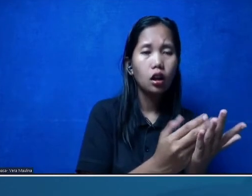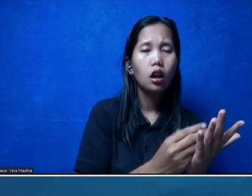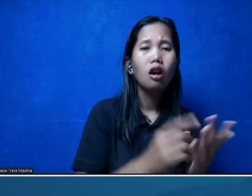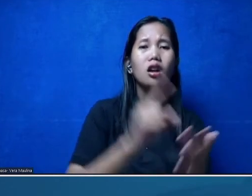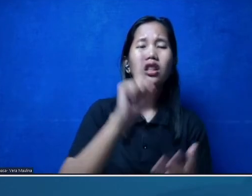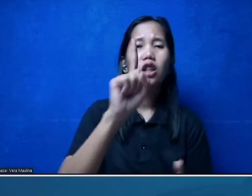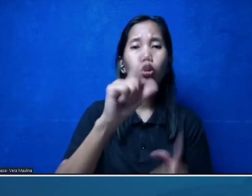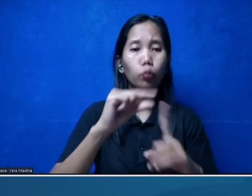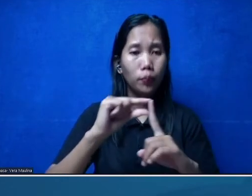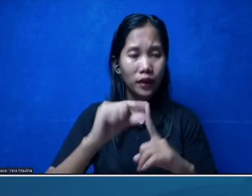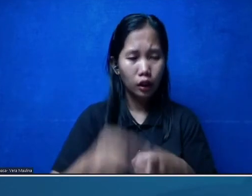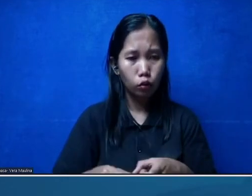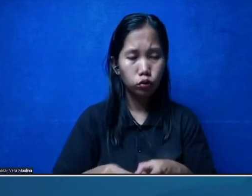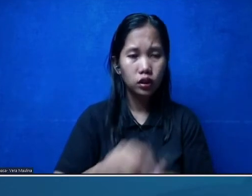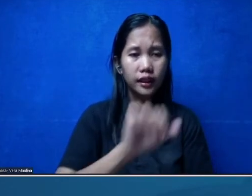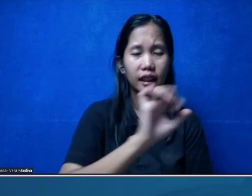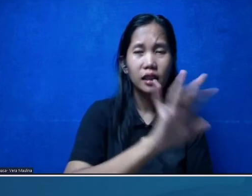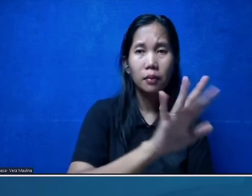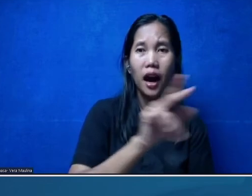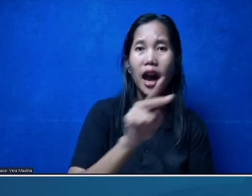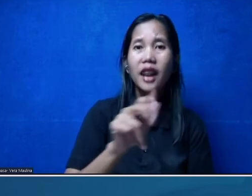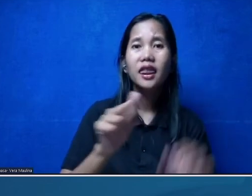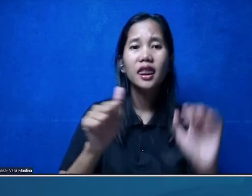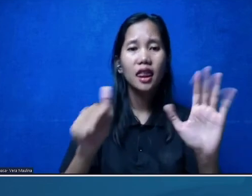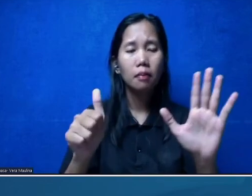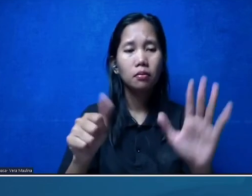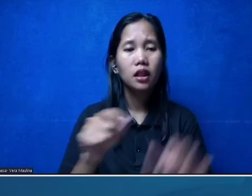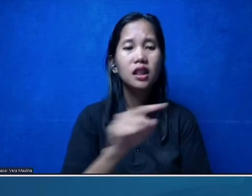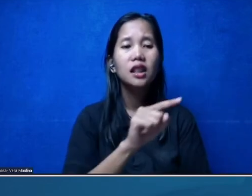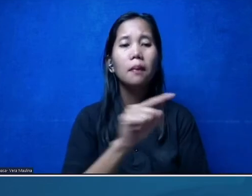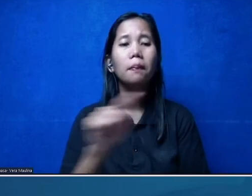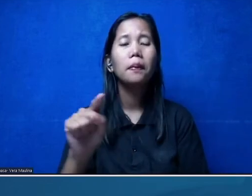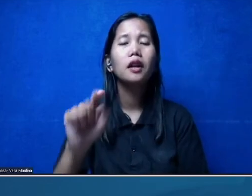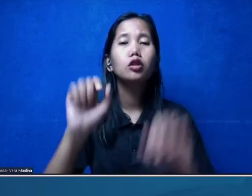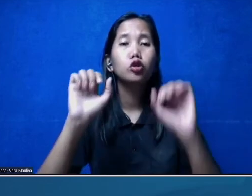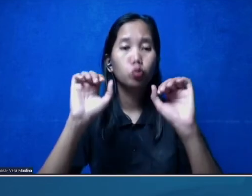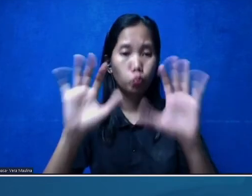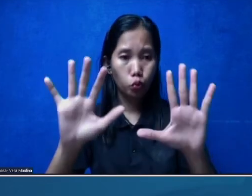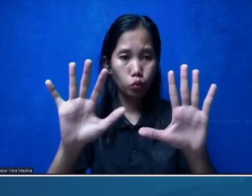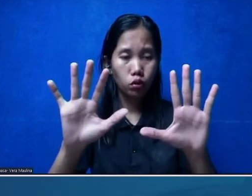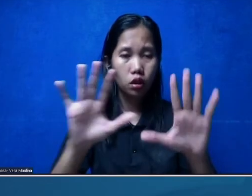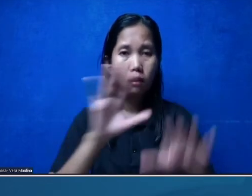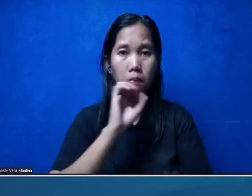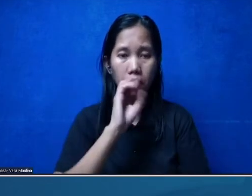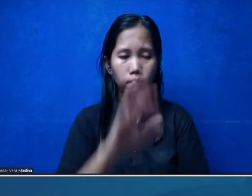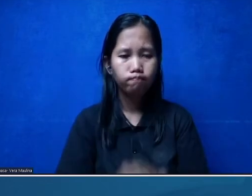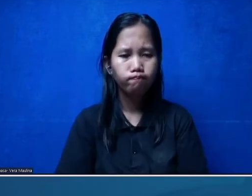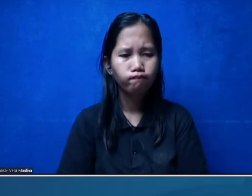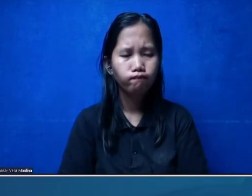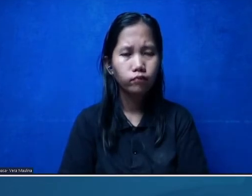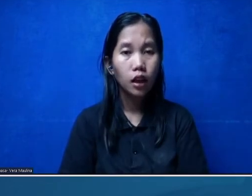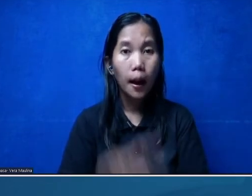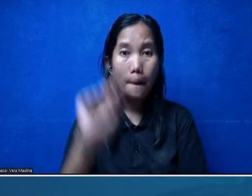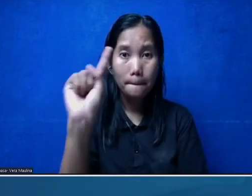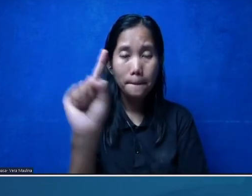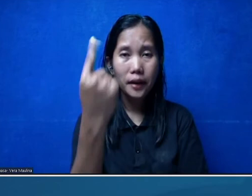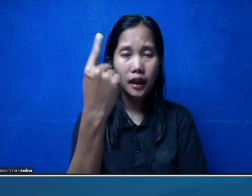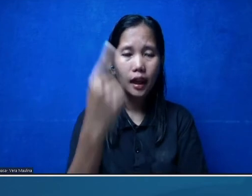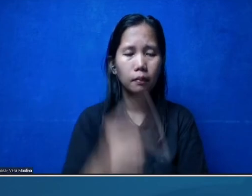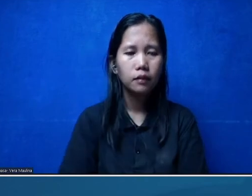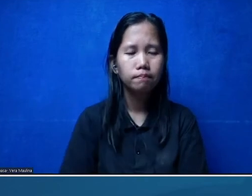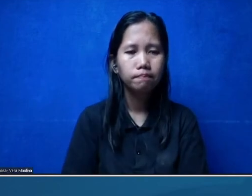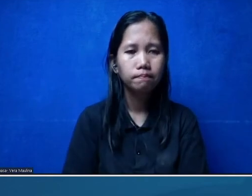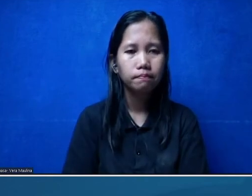menyatakan bekadu paling sedikit dua hal yang pertama di situ ada tapi kita sudah pelajari